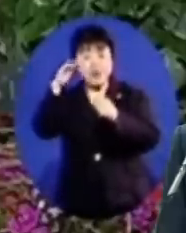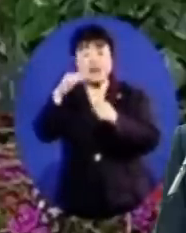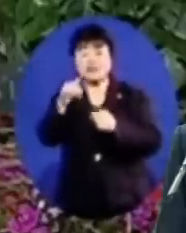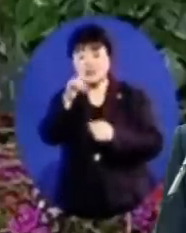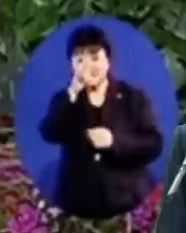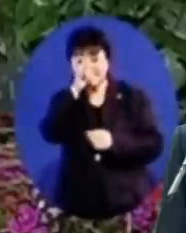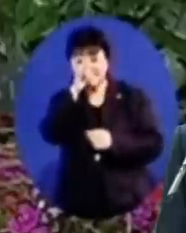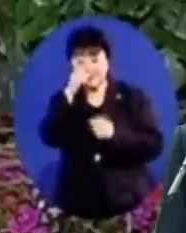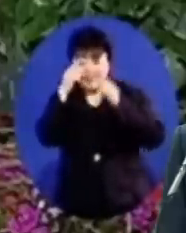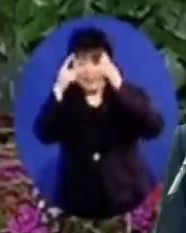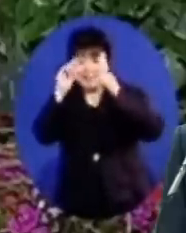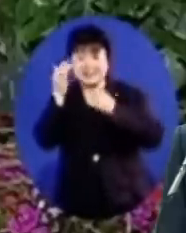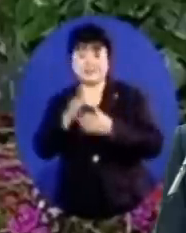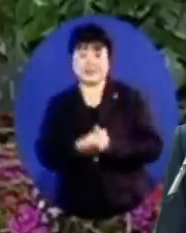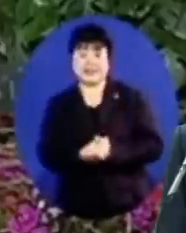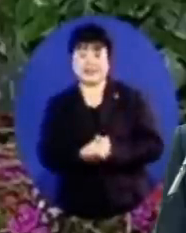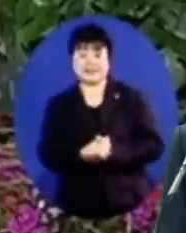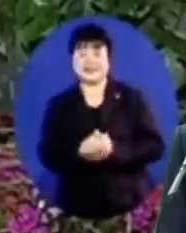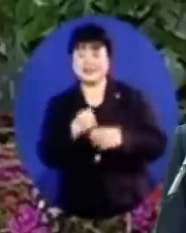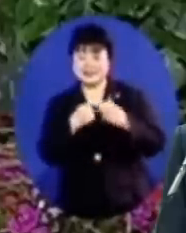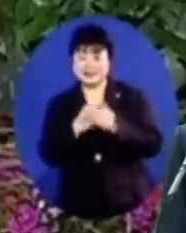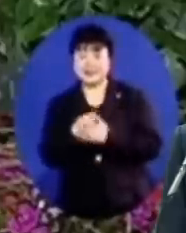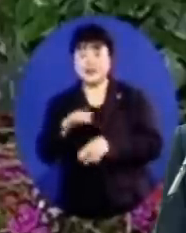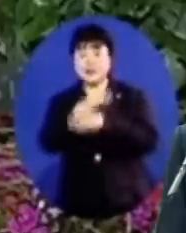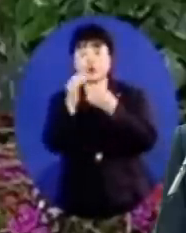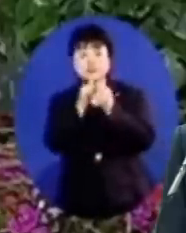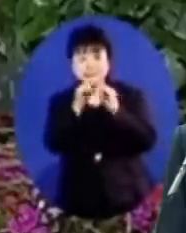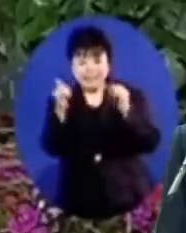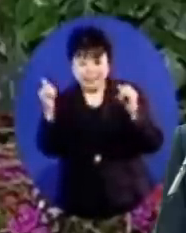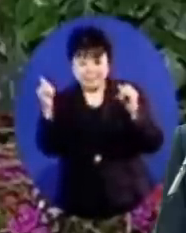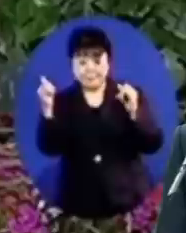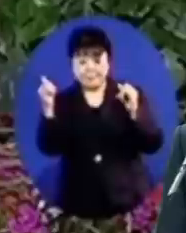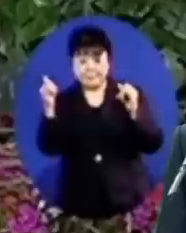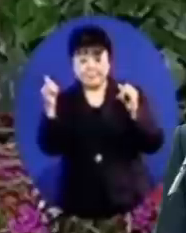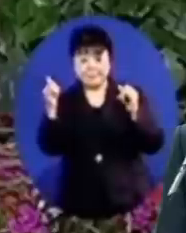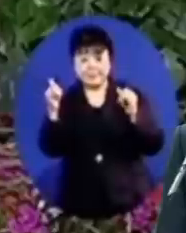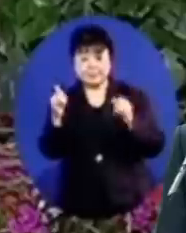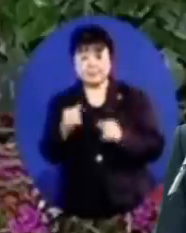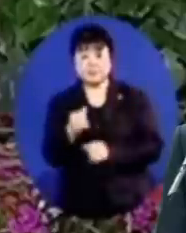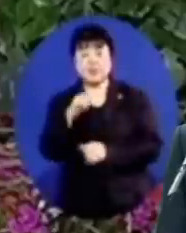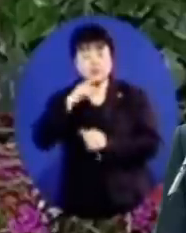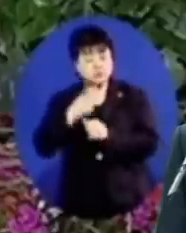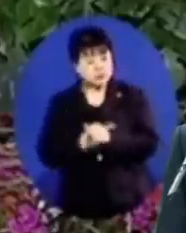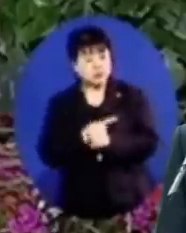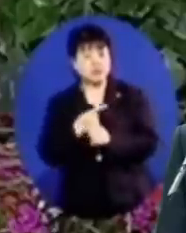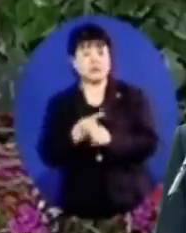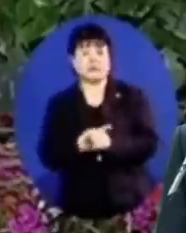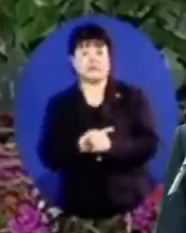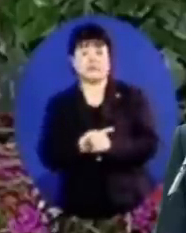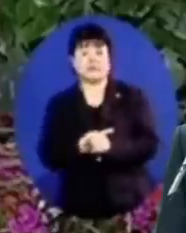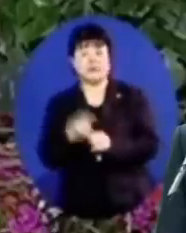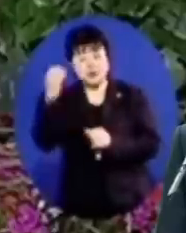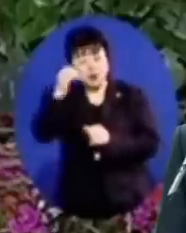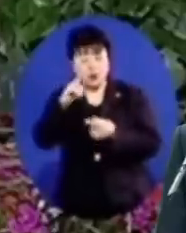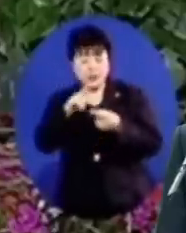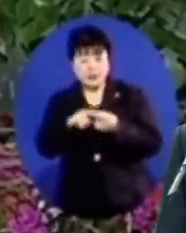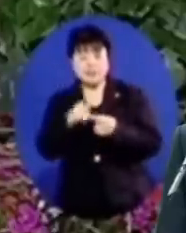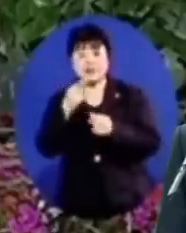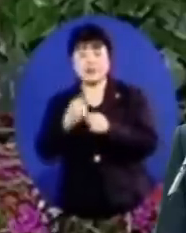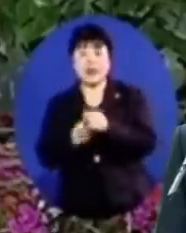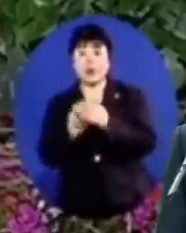잘 보여줍니다. 그러므로 모든 인간은 본능적으로 그 영혼에서